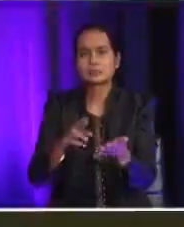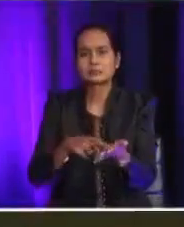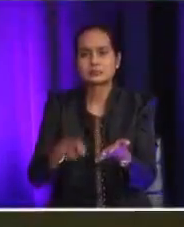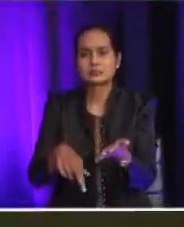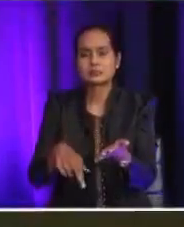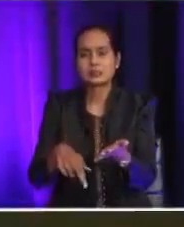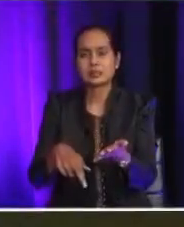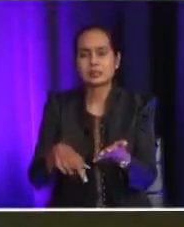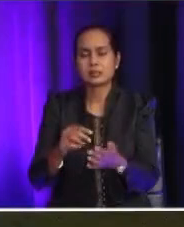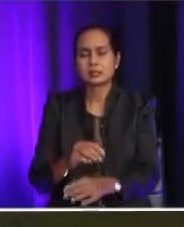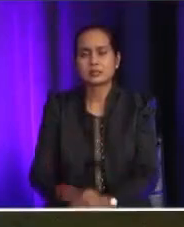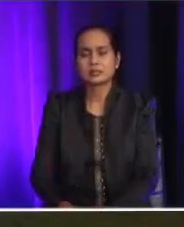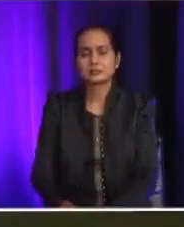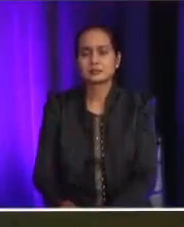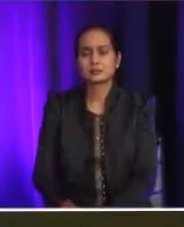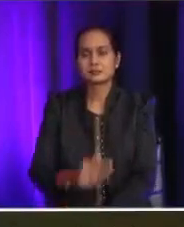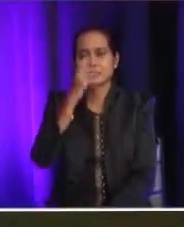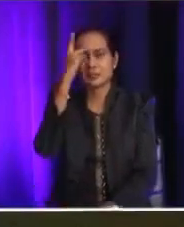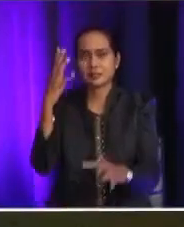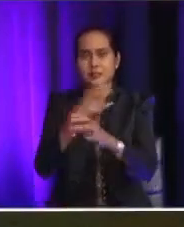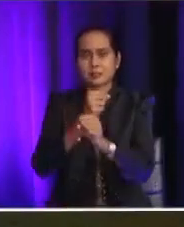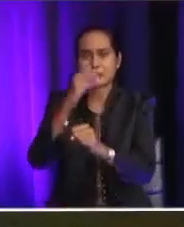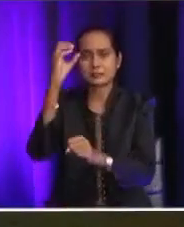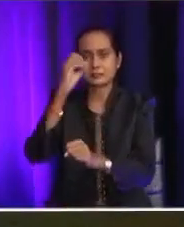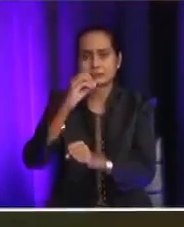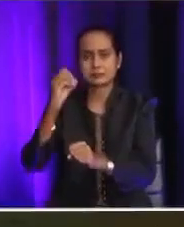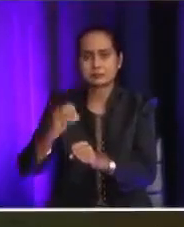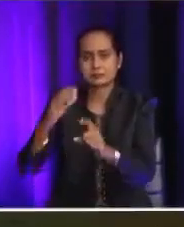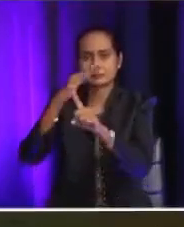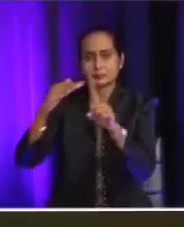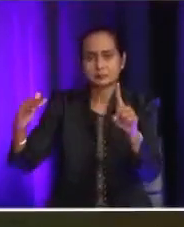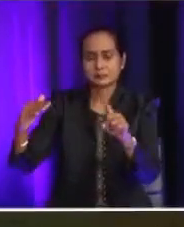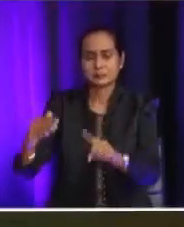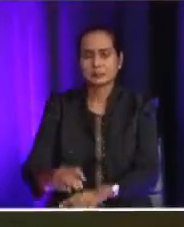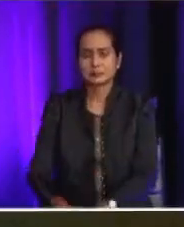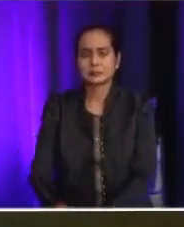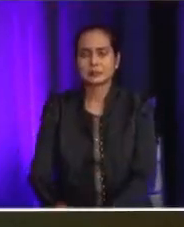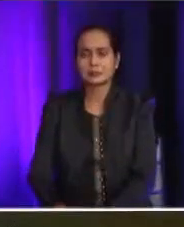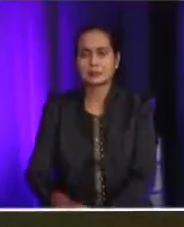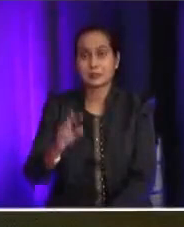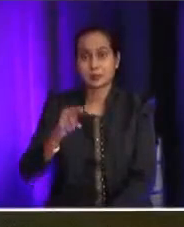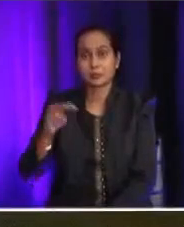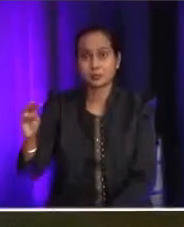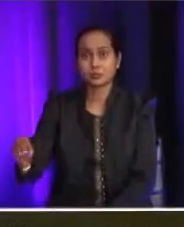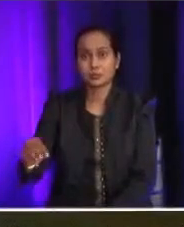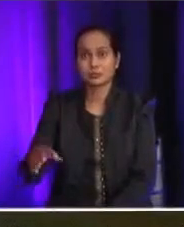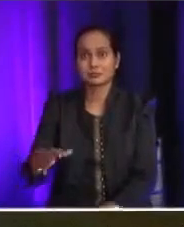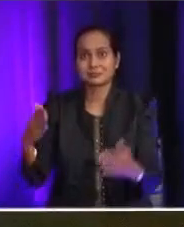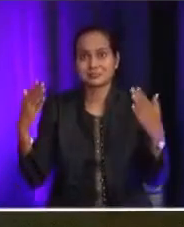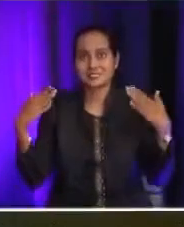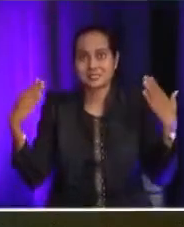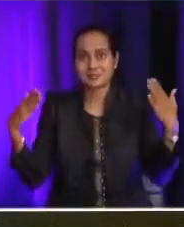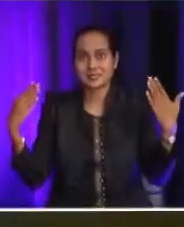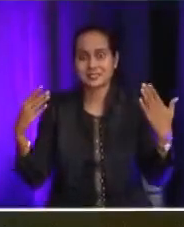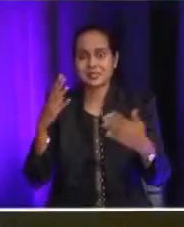promosi kan? Ya, betul. Betul tu cikgu. Baik cikgu, apa yang saya dapat lihat, murid-murid cikgu ini memang cukup ceria dan